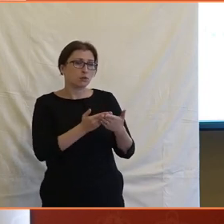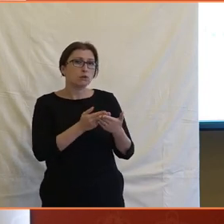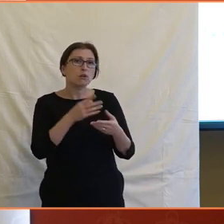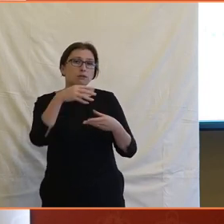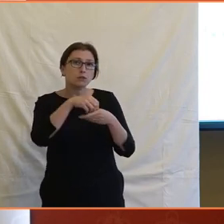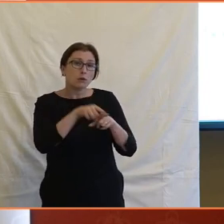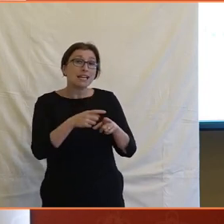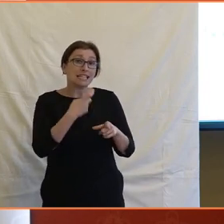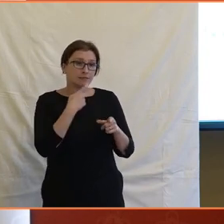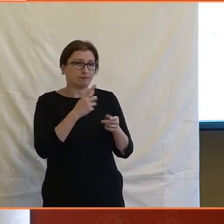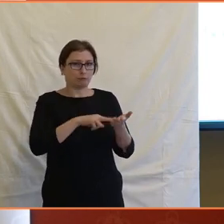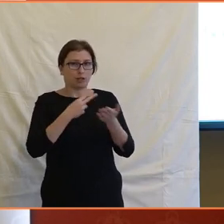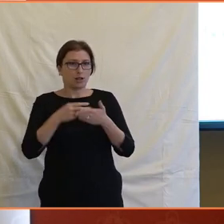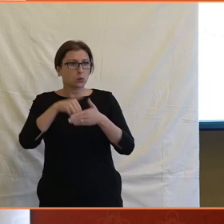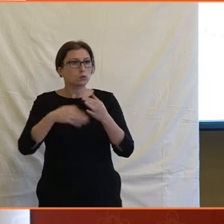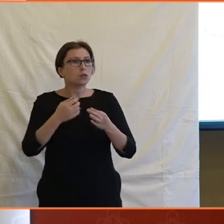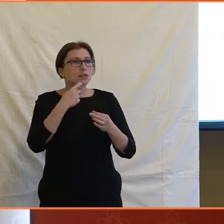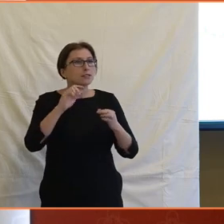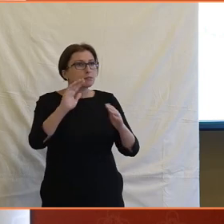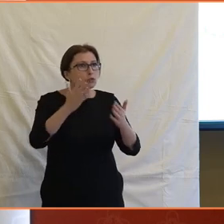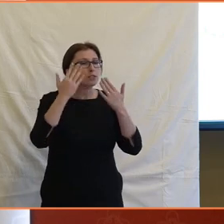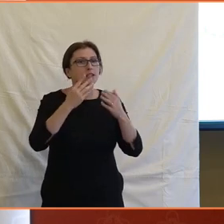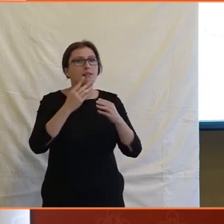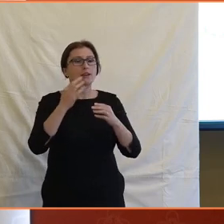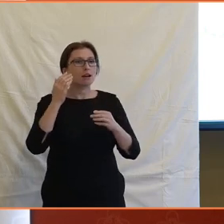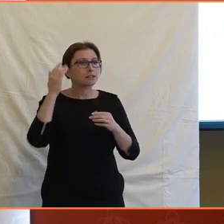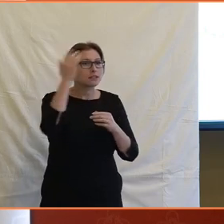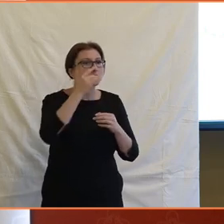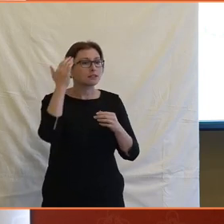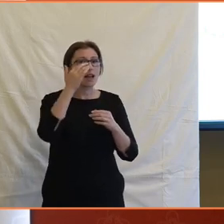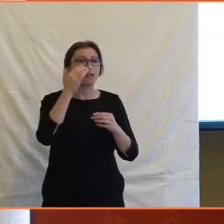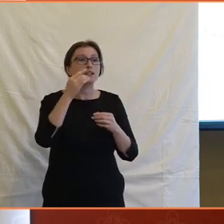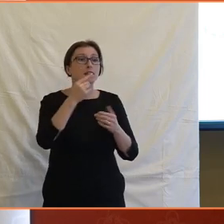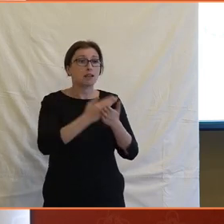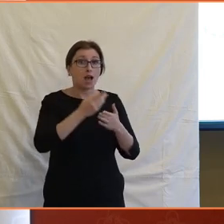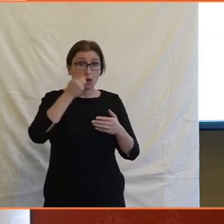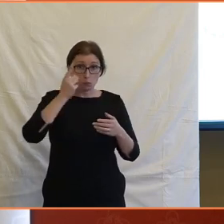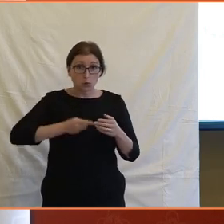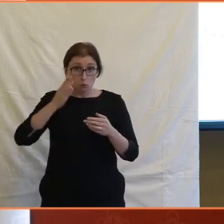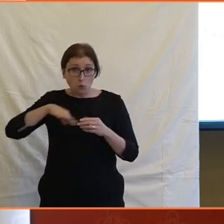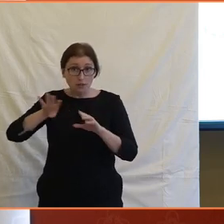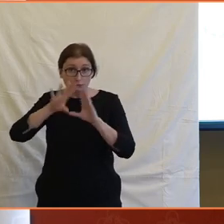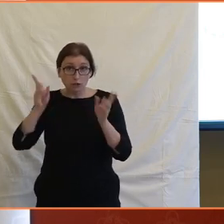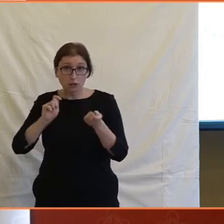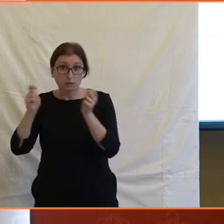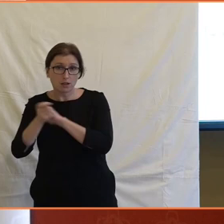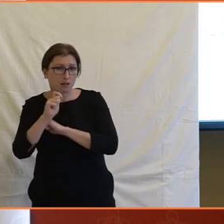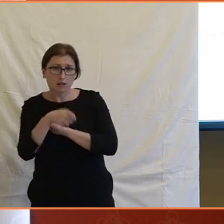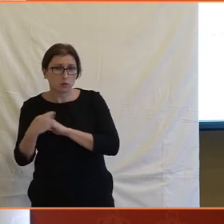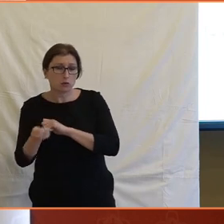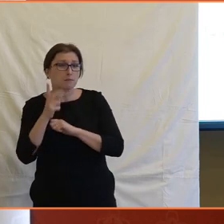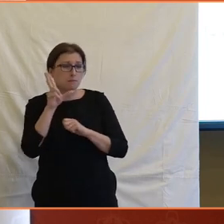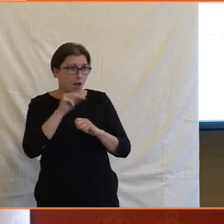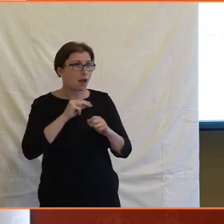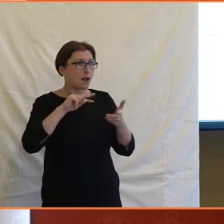Na to, abych měl velký vize, abych chtěl něco dělat, přece nemusí znamenat, že já to musím umět všechno změnit. Naopak,